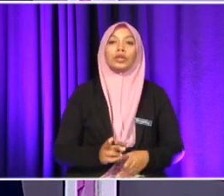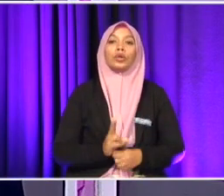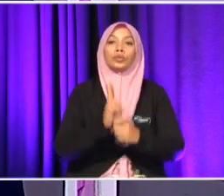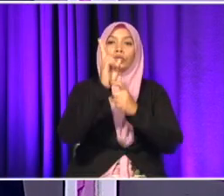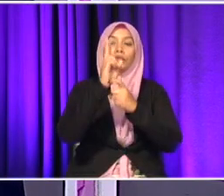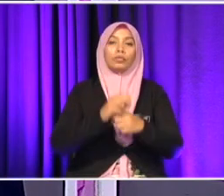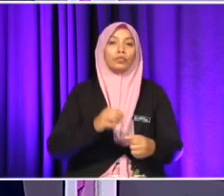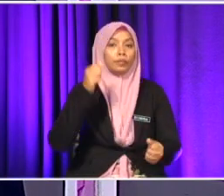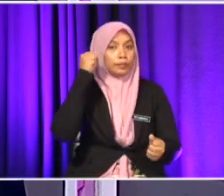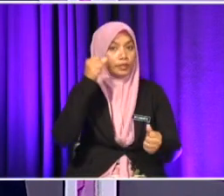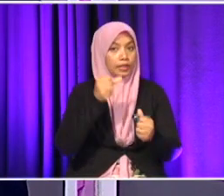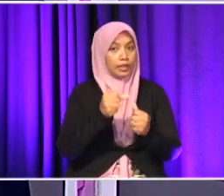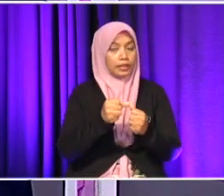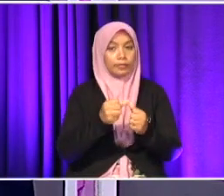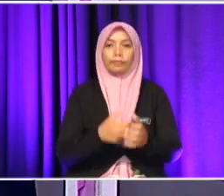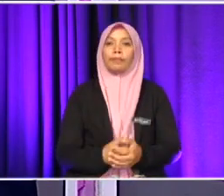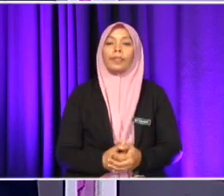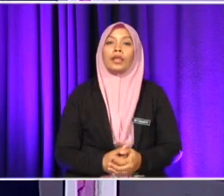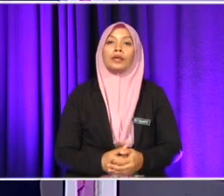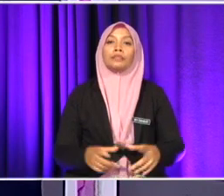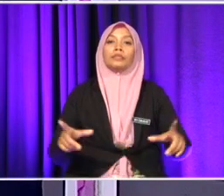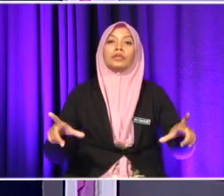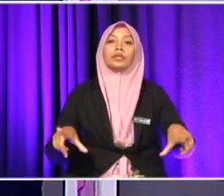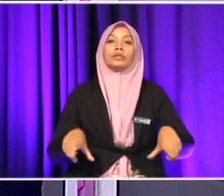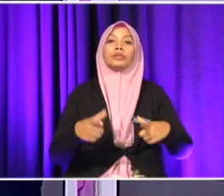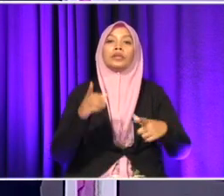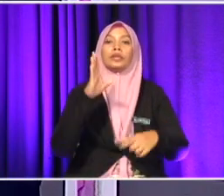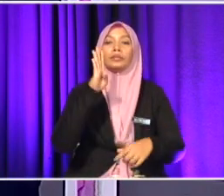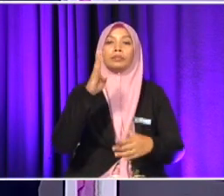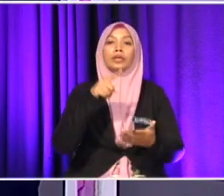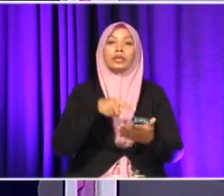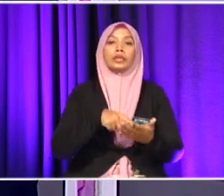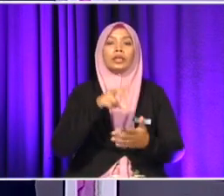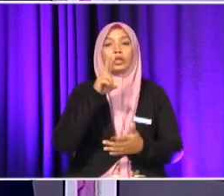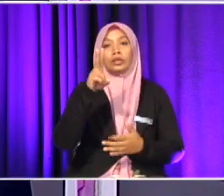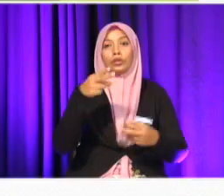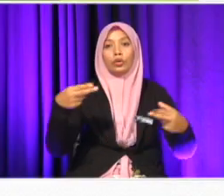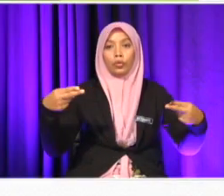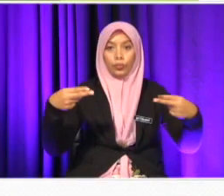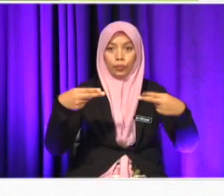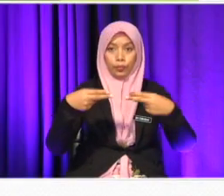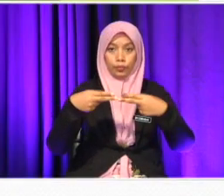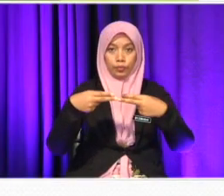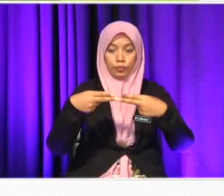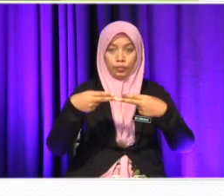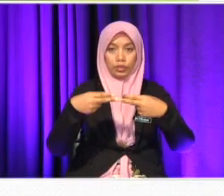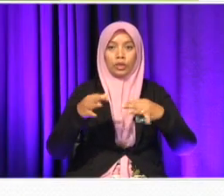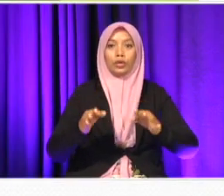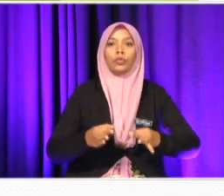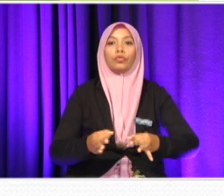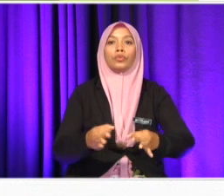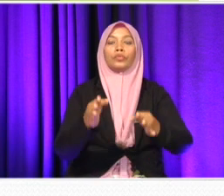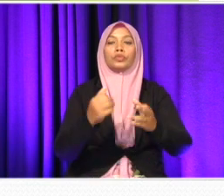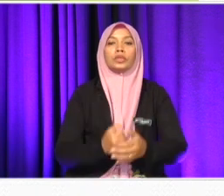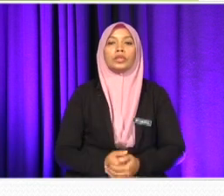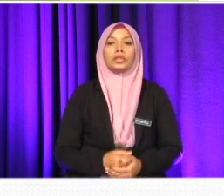Republik Indonesia pun biasa melakukan keempat ini Kemudian yang kedua tentang hubungan penyelesaian antara fungsi dan dalam